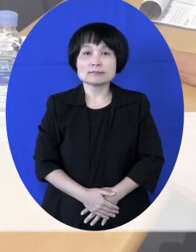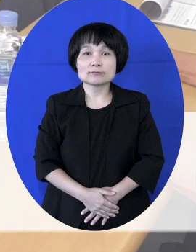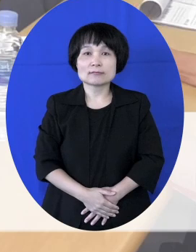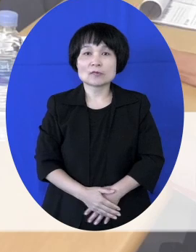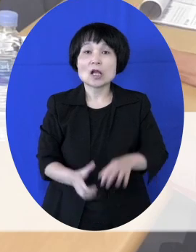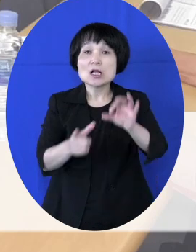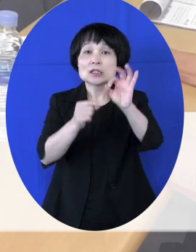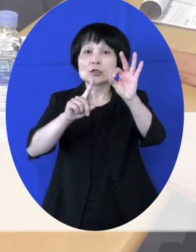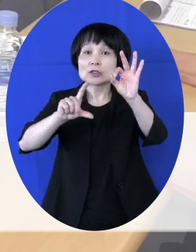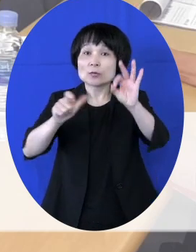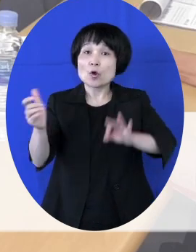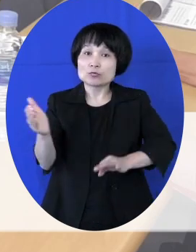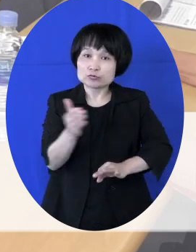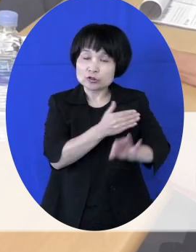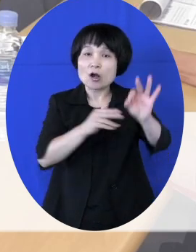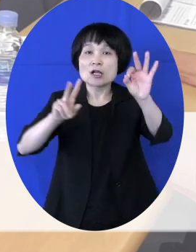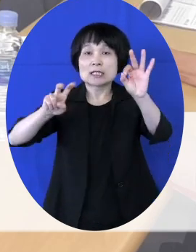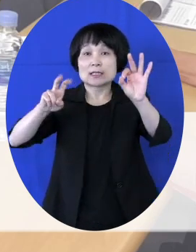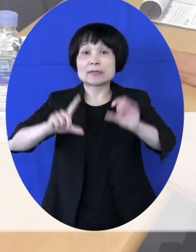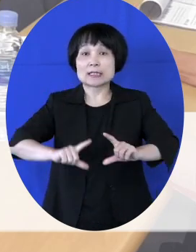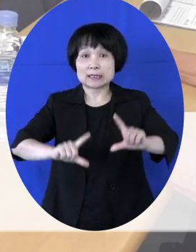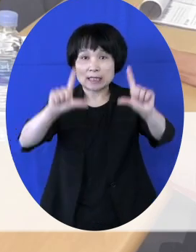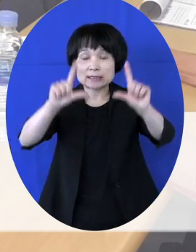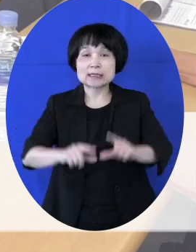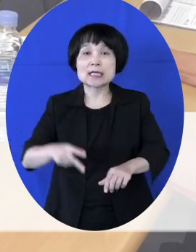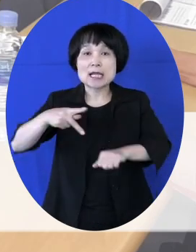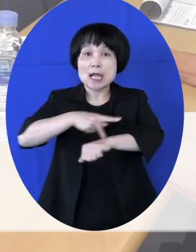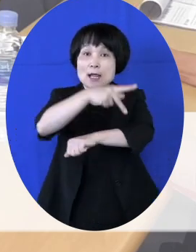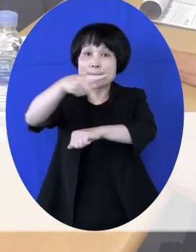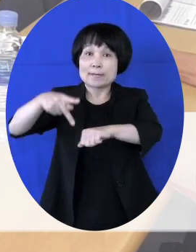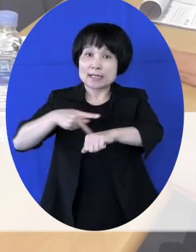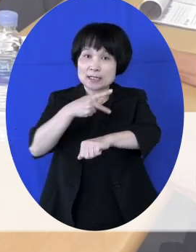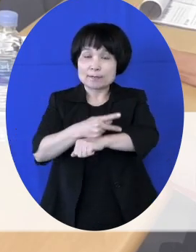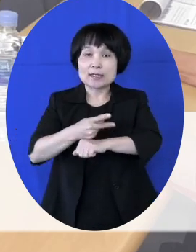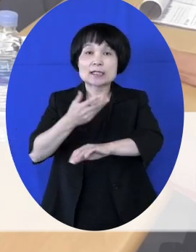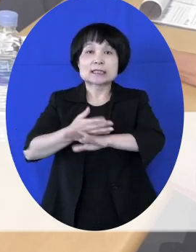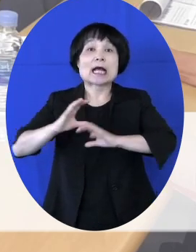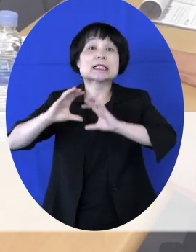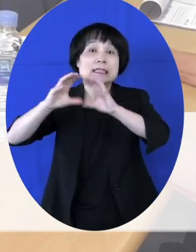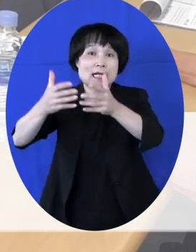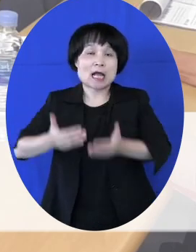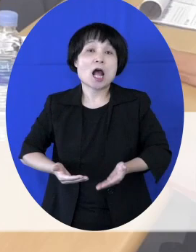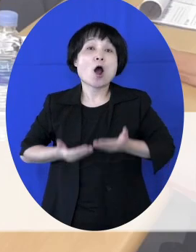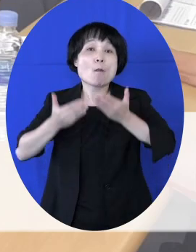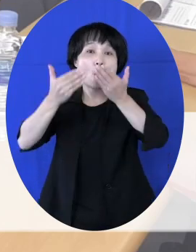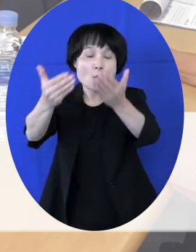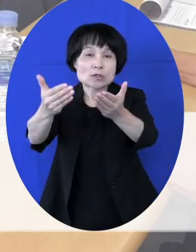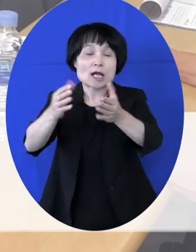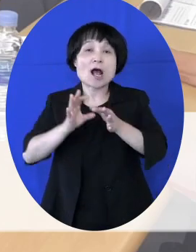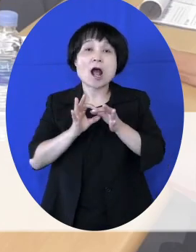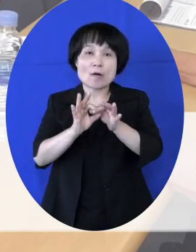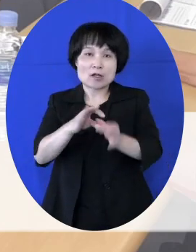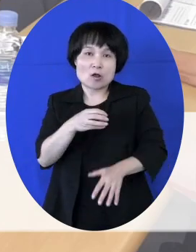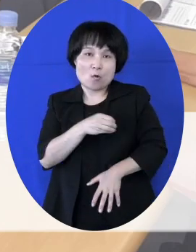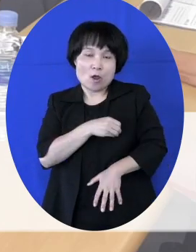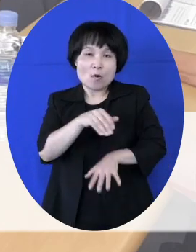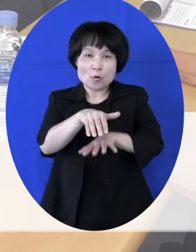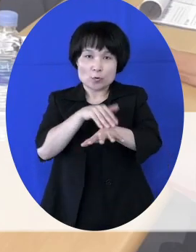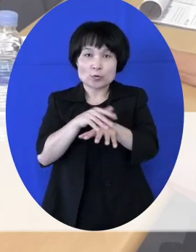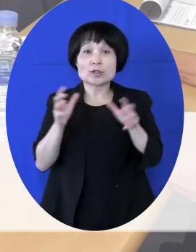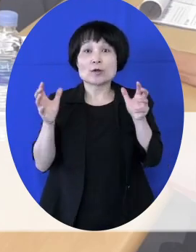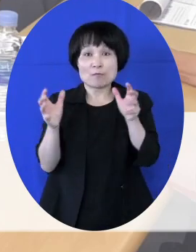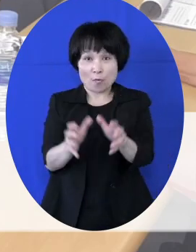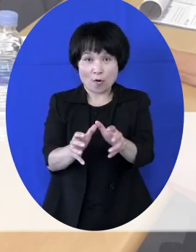10월 15일부터 20일까지 진행될 필리핀 바기오시 해외 자원봉사 발대식이 지난 4일 시청